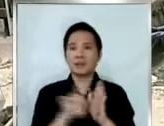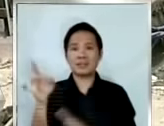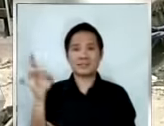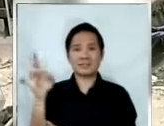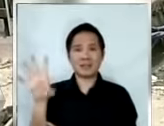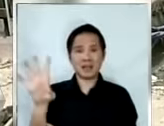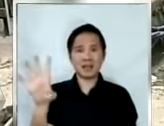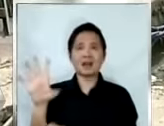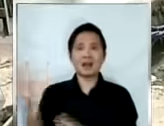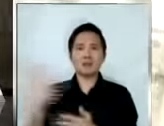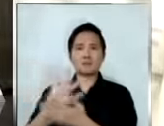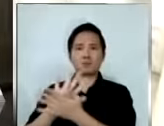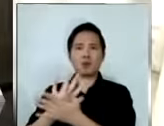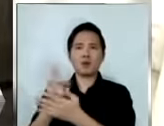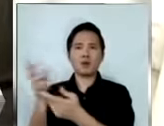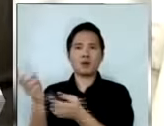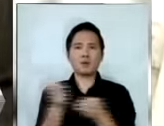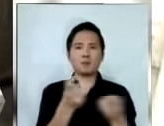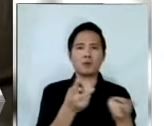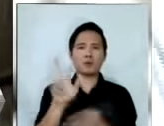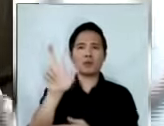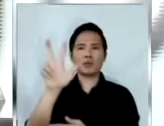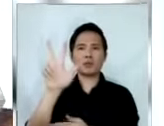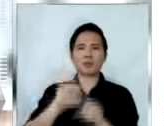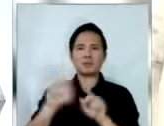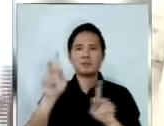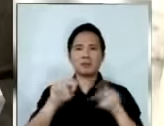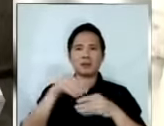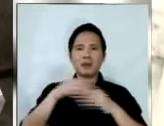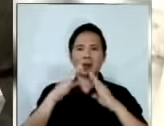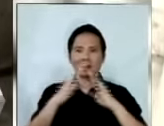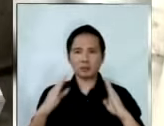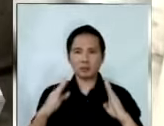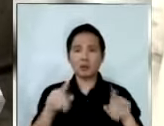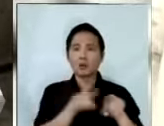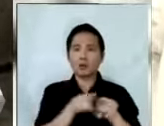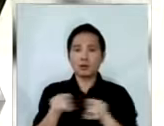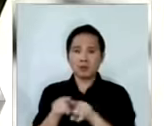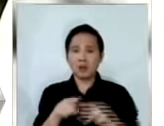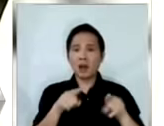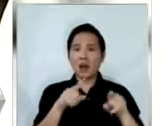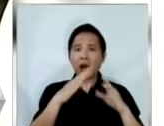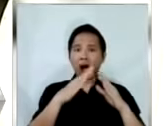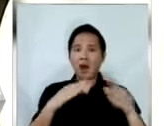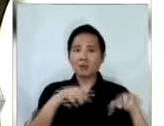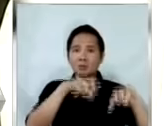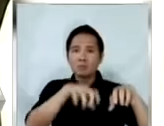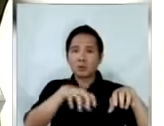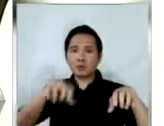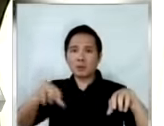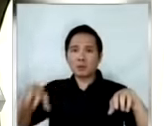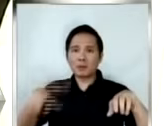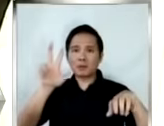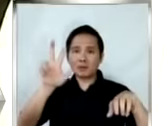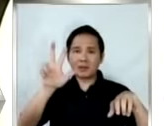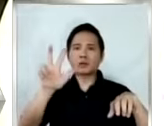mga kasama sa bahay. May 2 pang kalapit bahay ang nagpositibo rin sa virus. Para sa ating lahat po